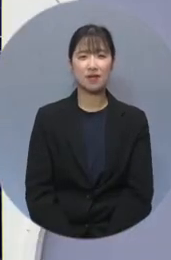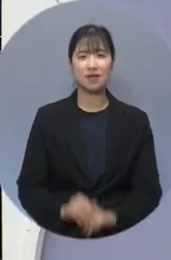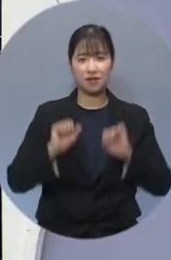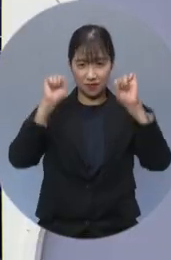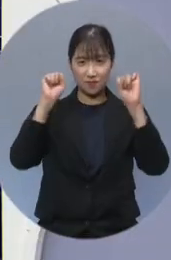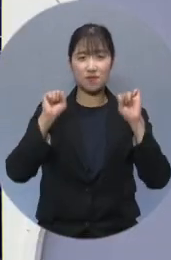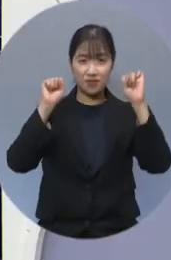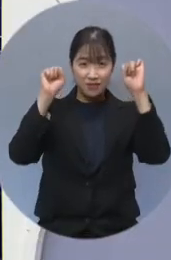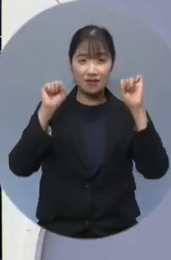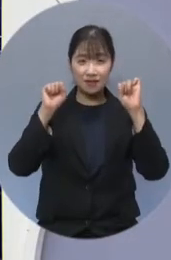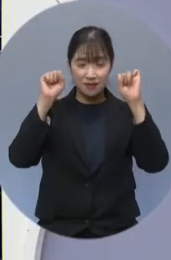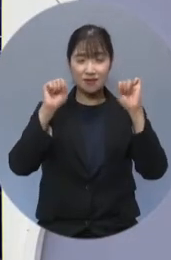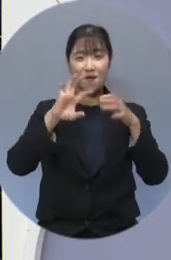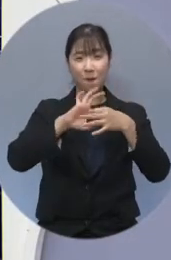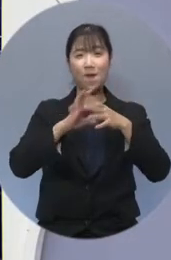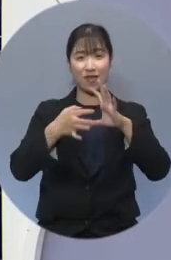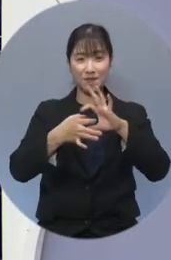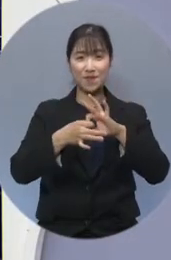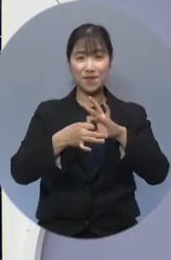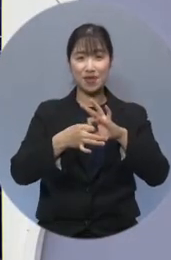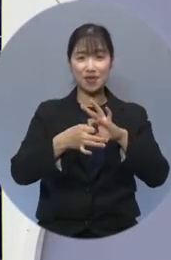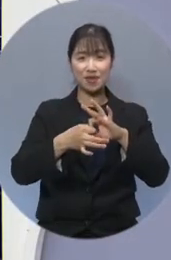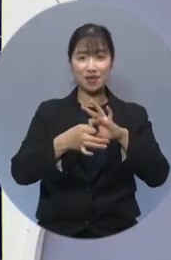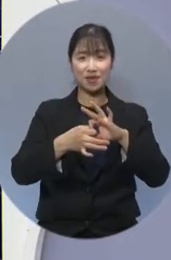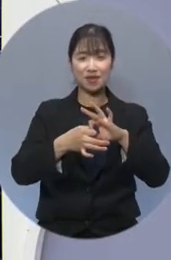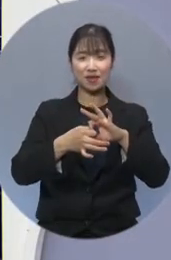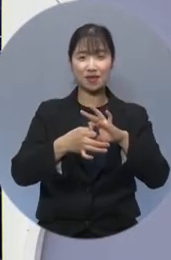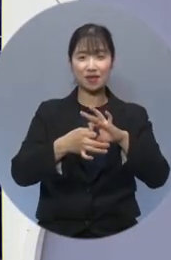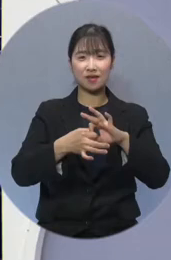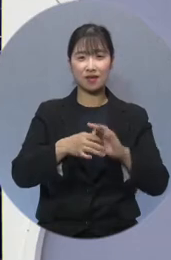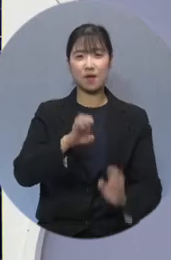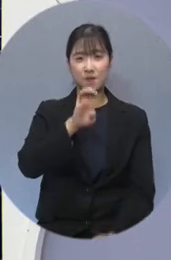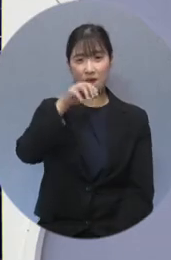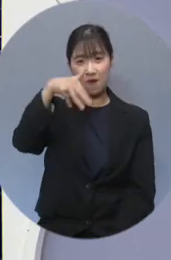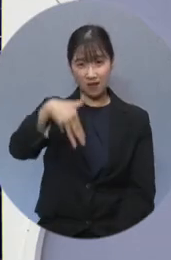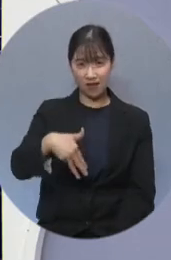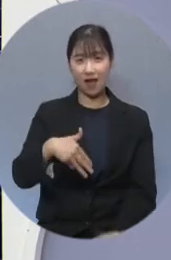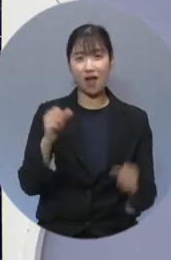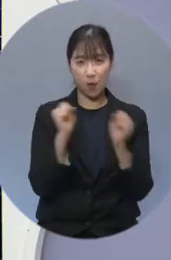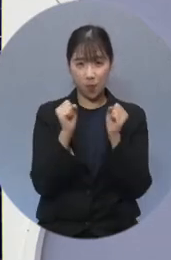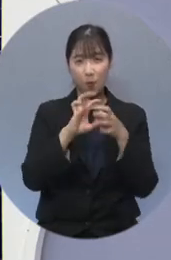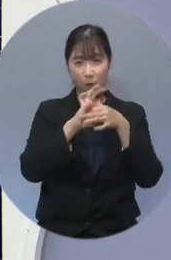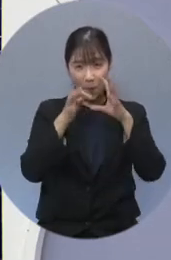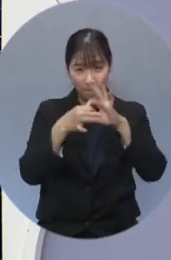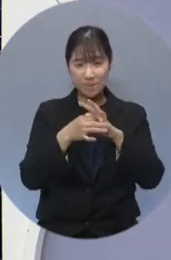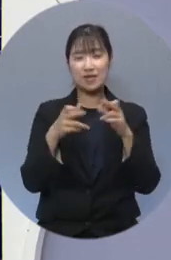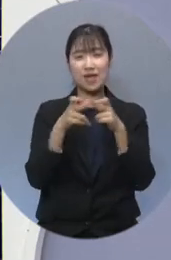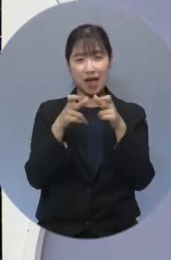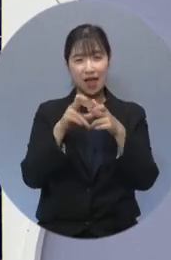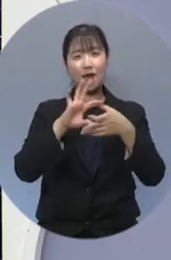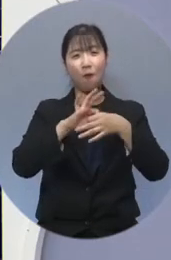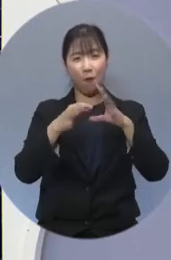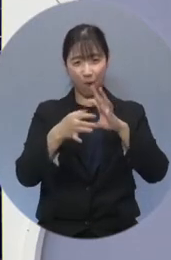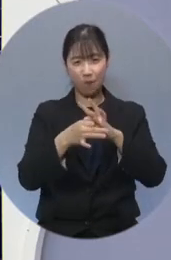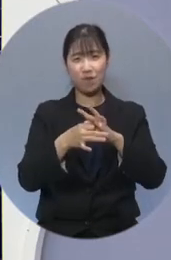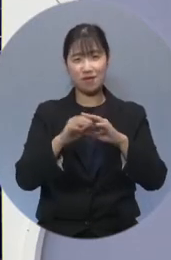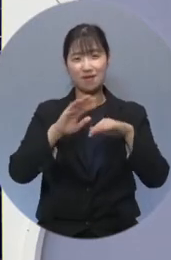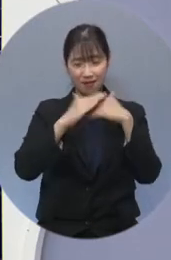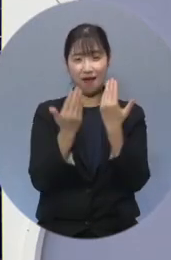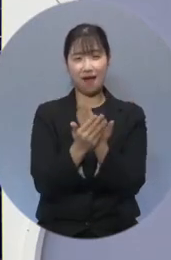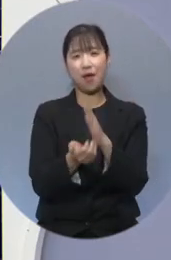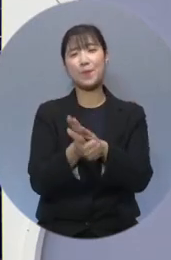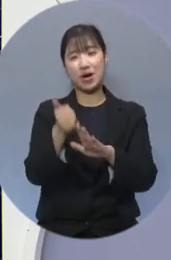스포츠 올림픽이라고 얘기하는 지금 평창 동계올림픽, 장애인 올림픽 뭐 이런 것들은 다